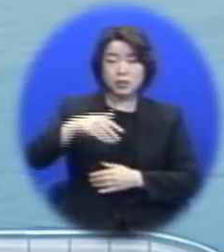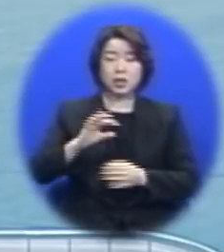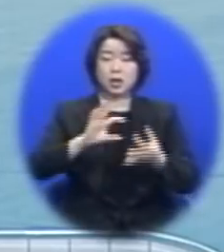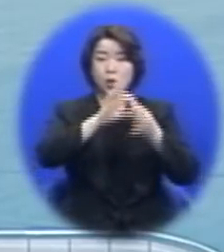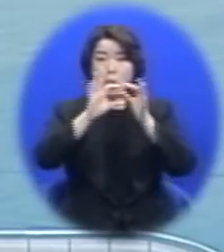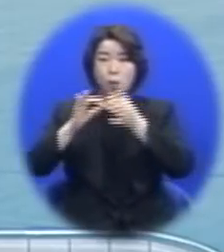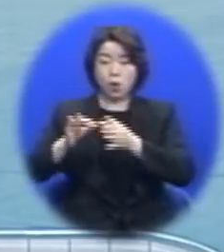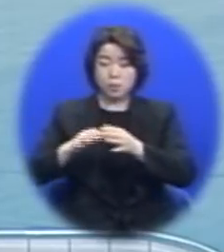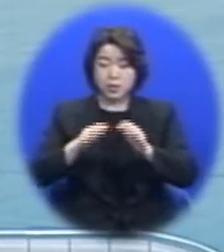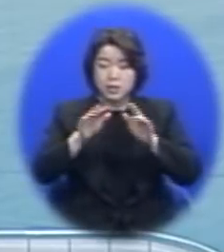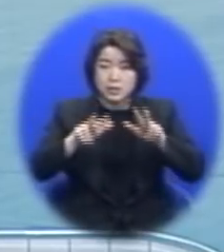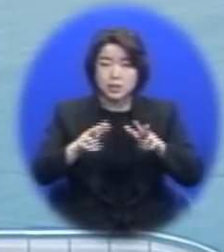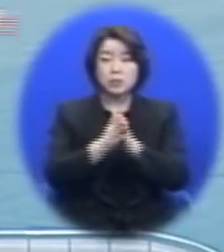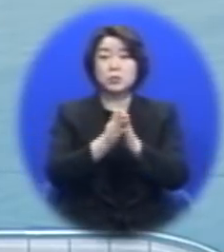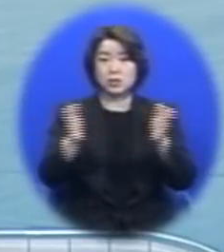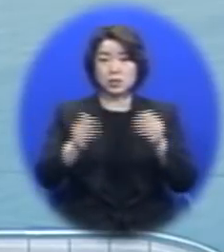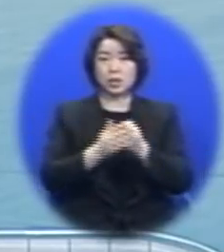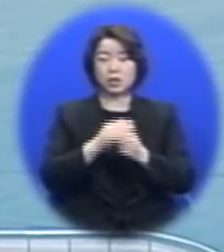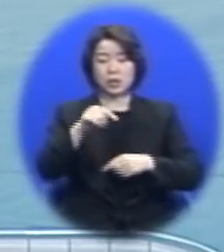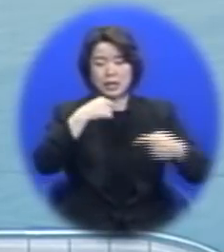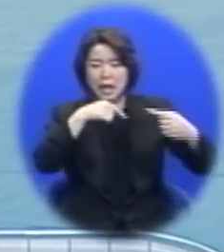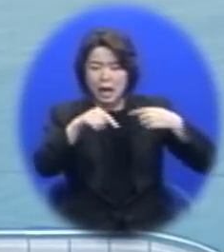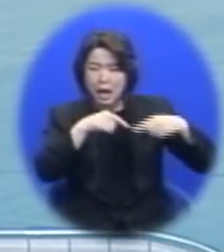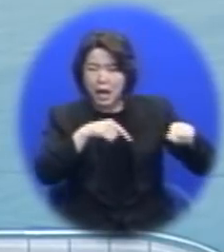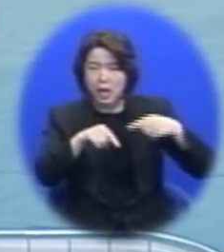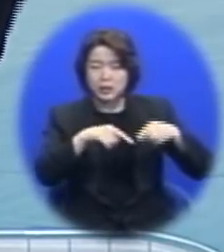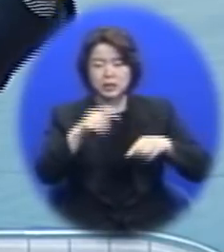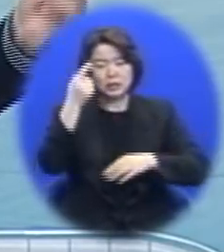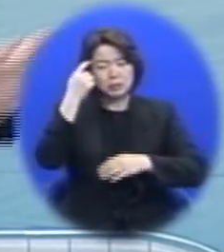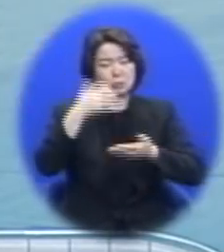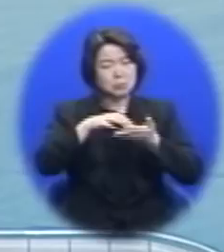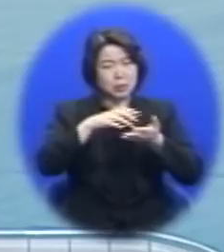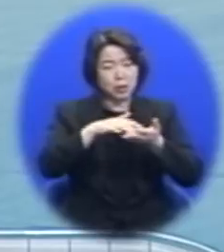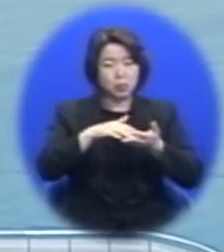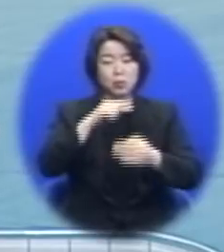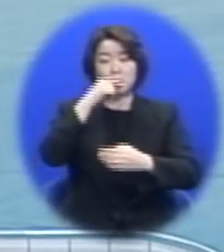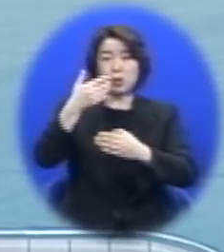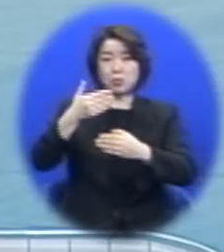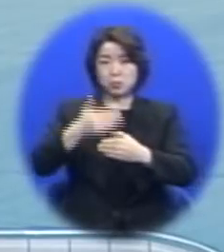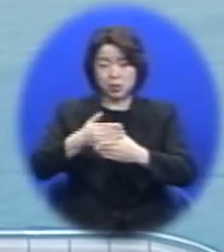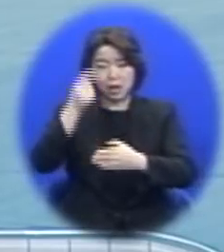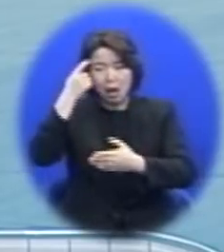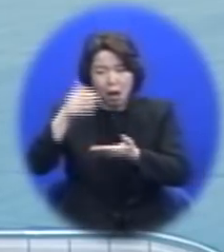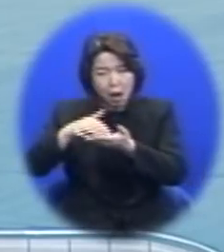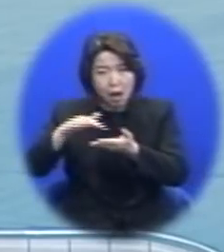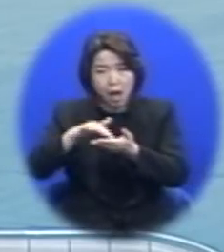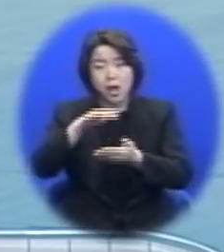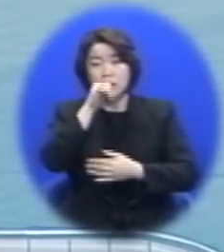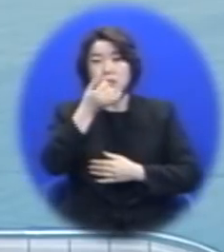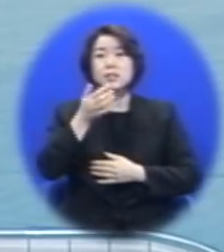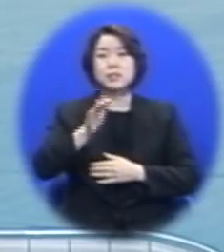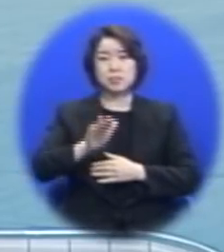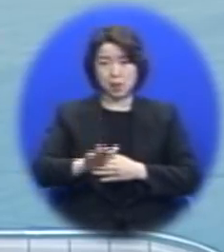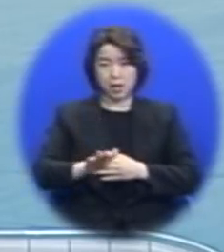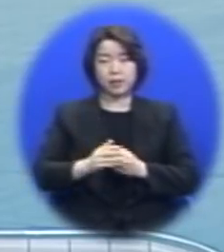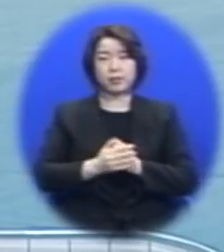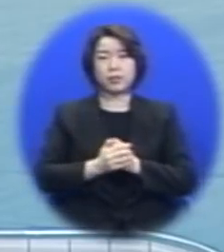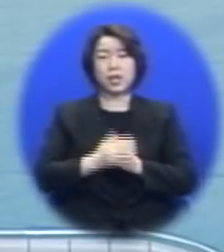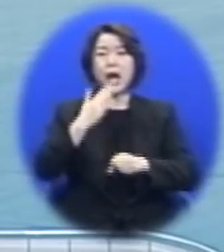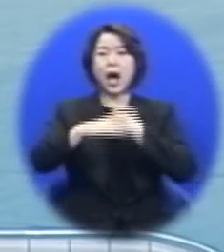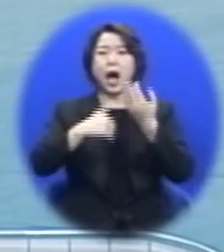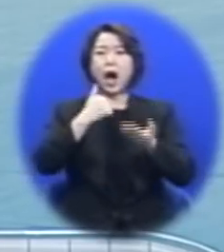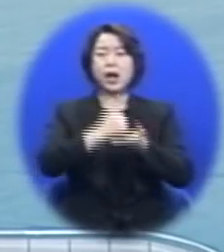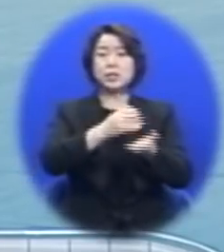하잖아요. 여기에는 정치적인 계산도 있고 북한은 북한대로 나름대로의 계산도 있겠지만